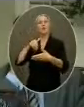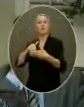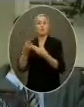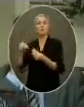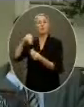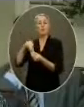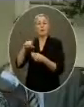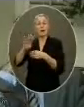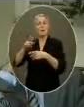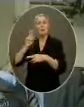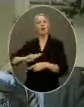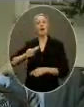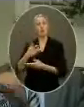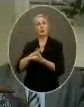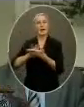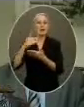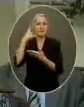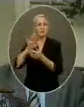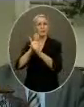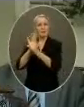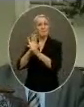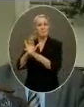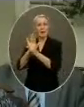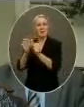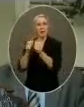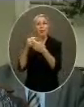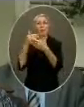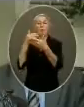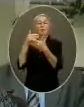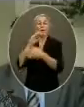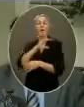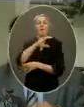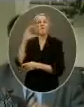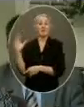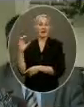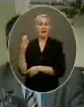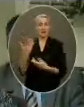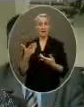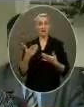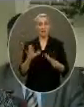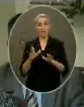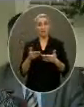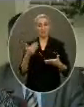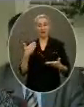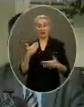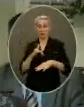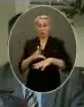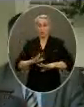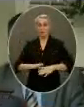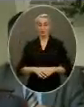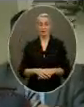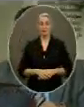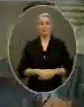revenu garanti pour faire des pressions auprès du fédéral, ce que j'ai fait dans le passé.